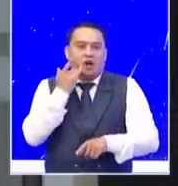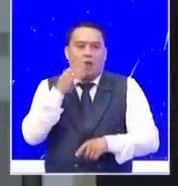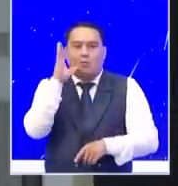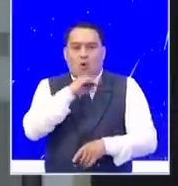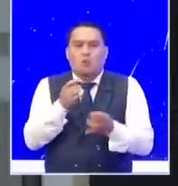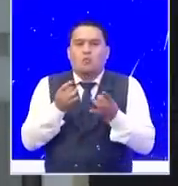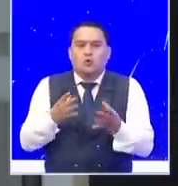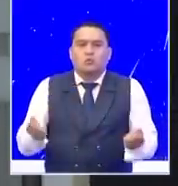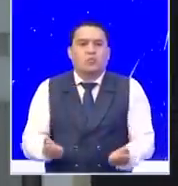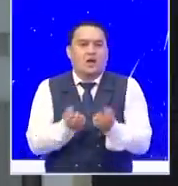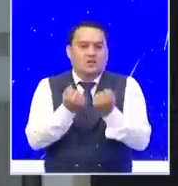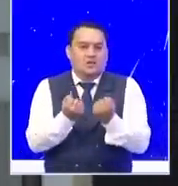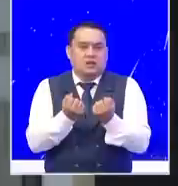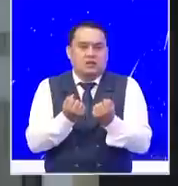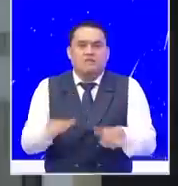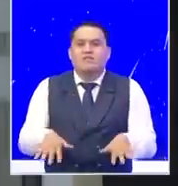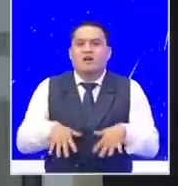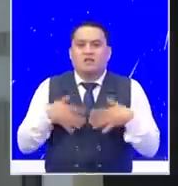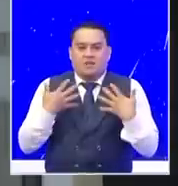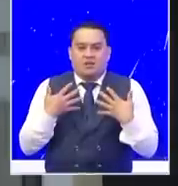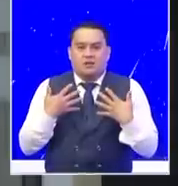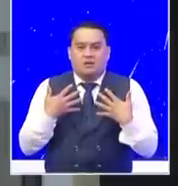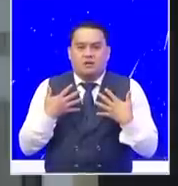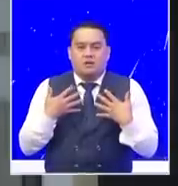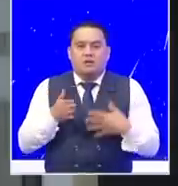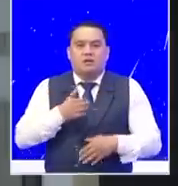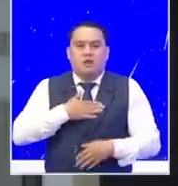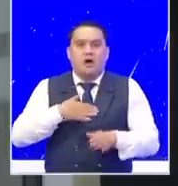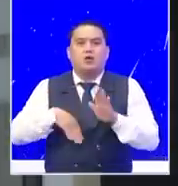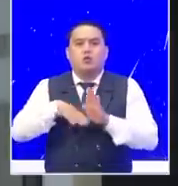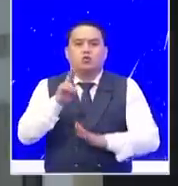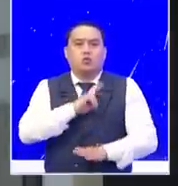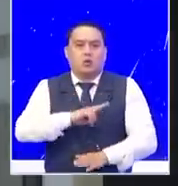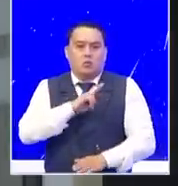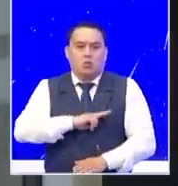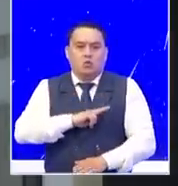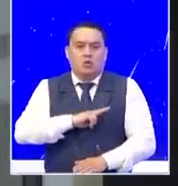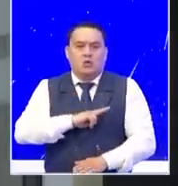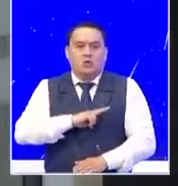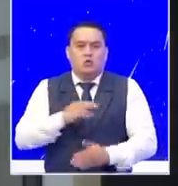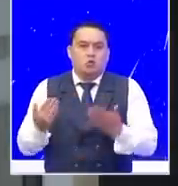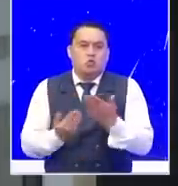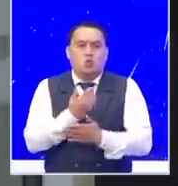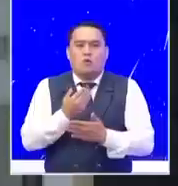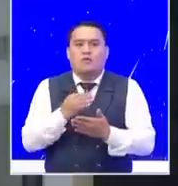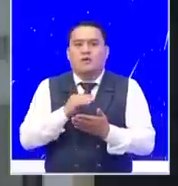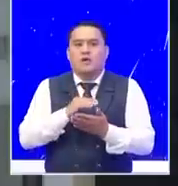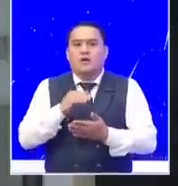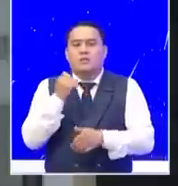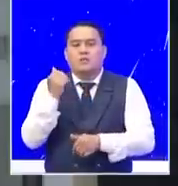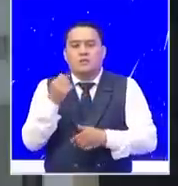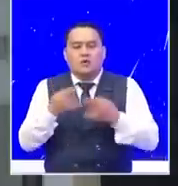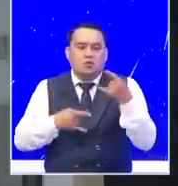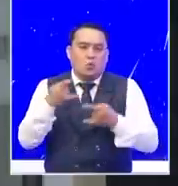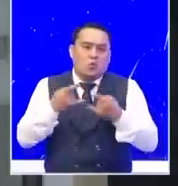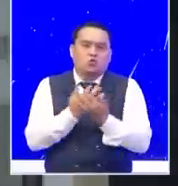не просто поддержать, он мог вдохновить. Вдохновить на лучшую работу, вдохновить на новые сюжеты, вдохновить